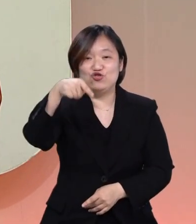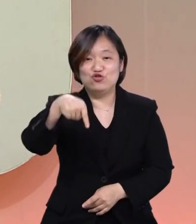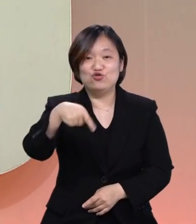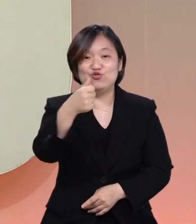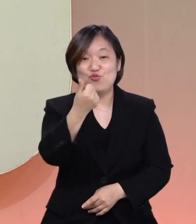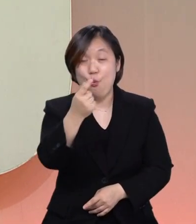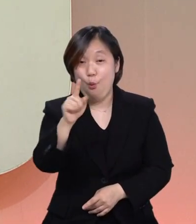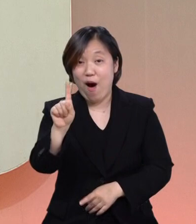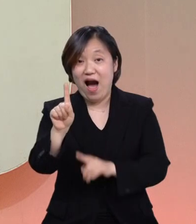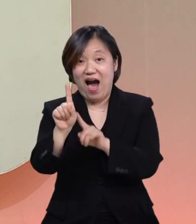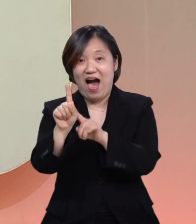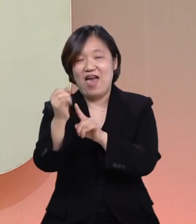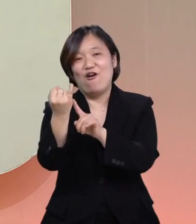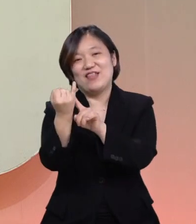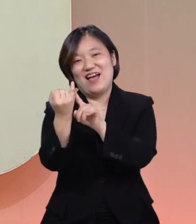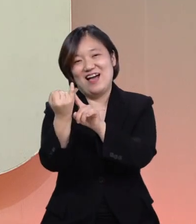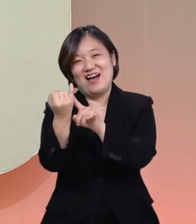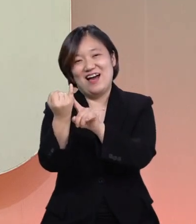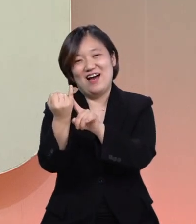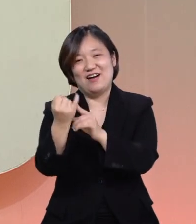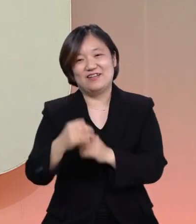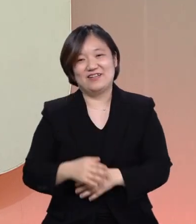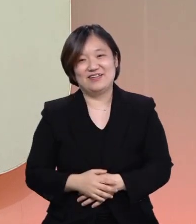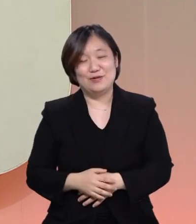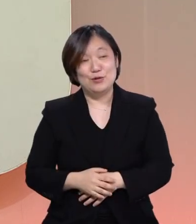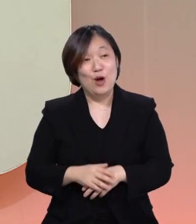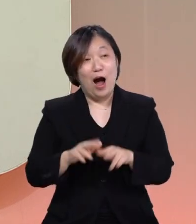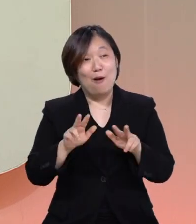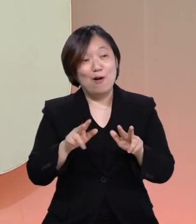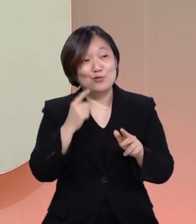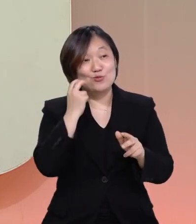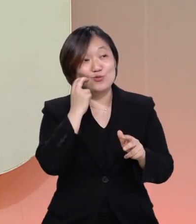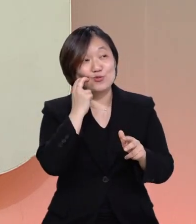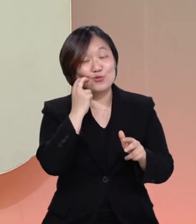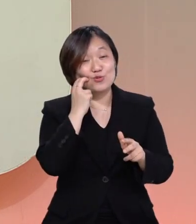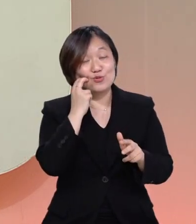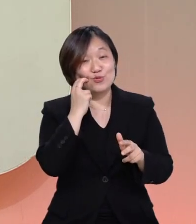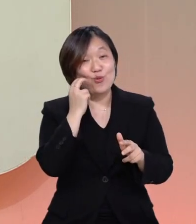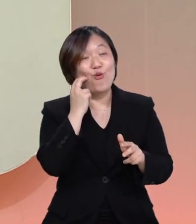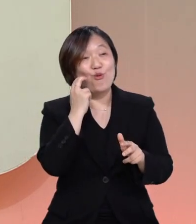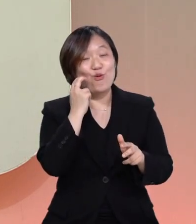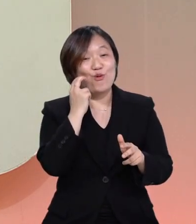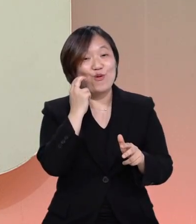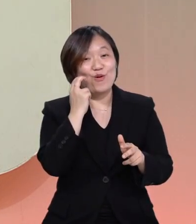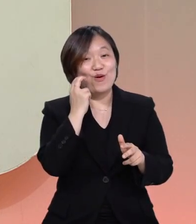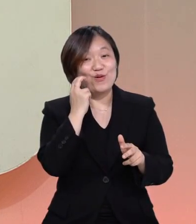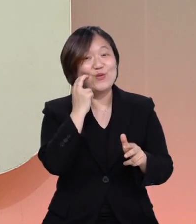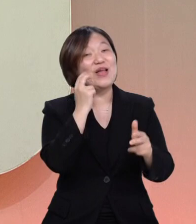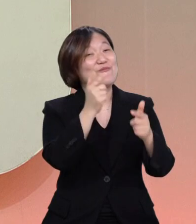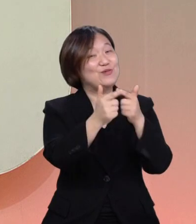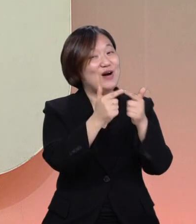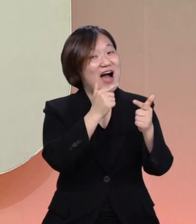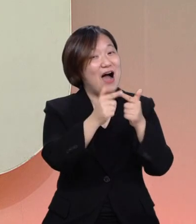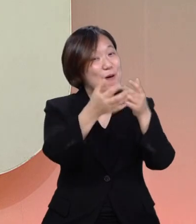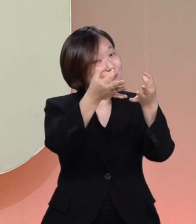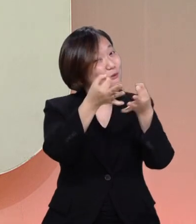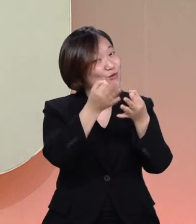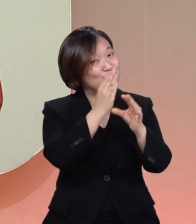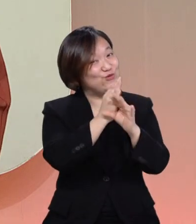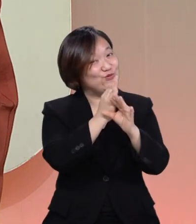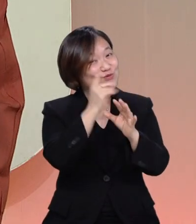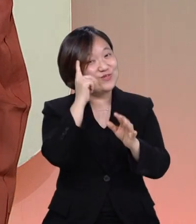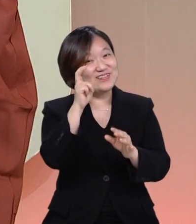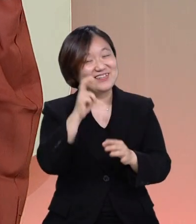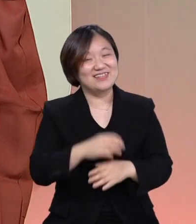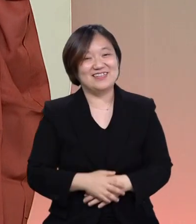일주와 보살님 아마 소나무 광팬이라고 하시니까 아마 지금이 방송을 보고 계실 수도 있죠